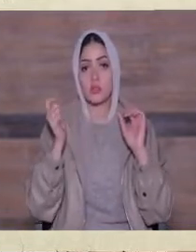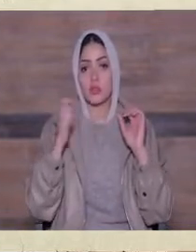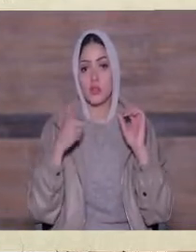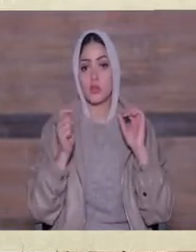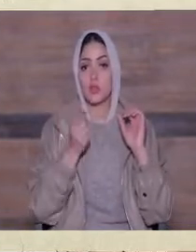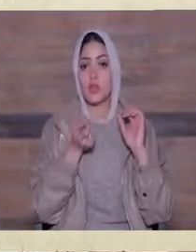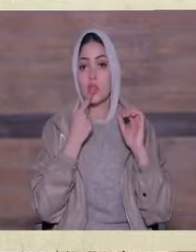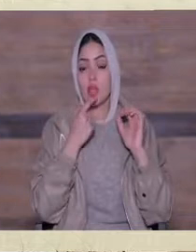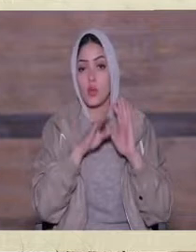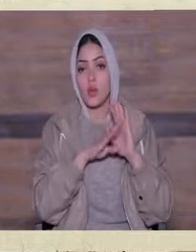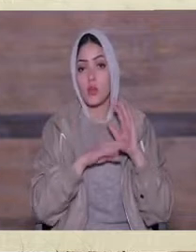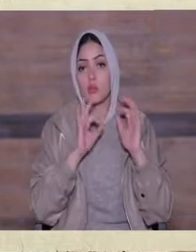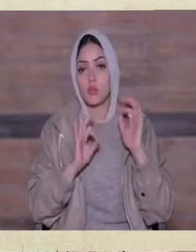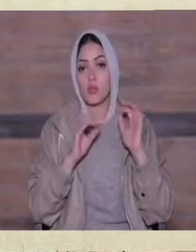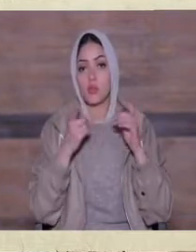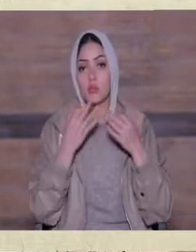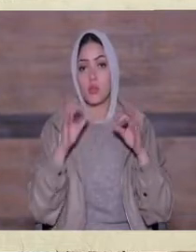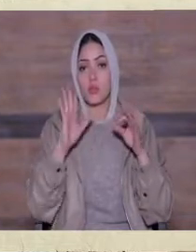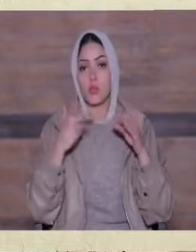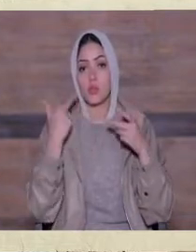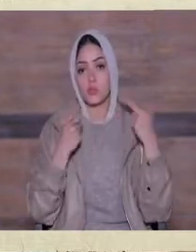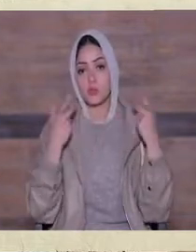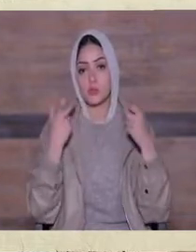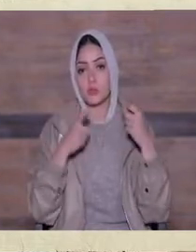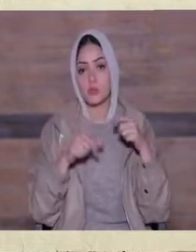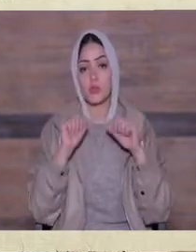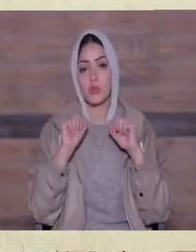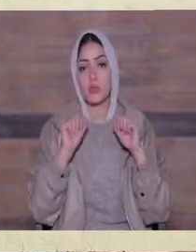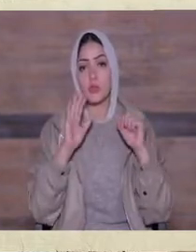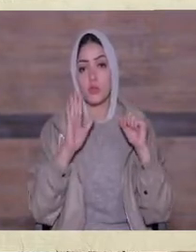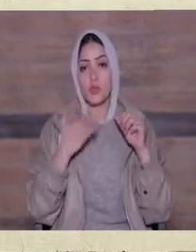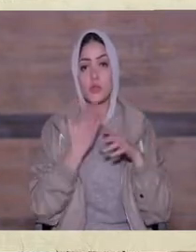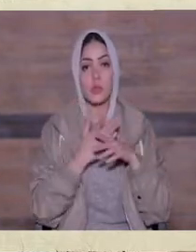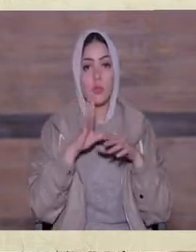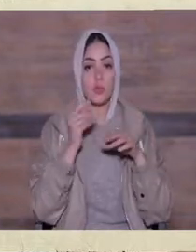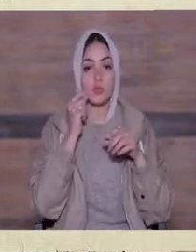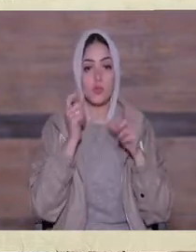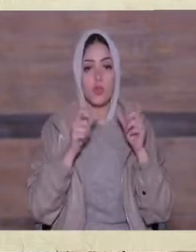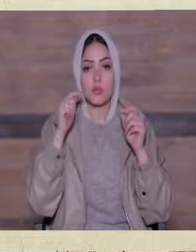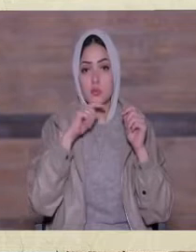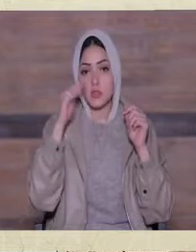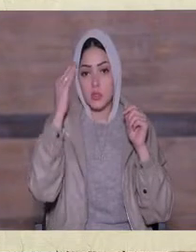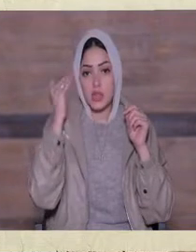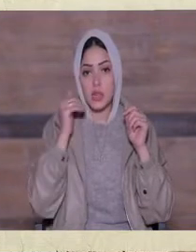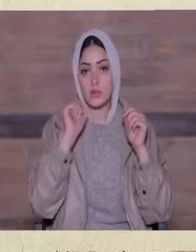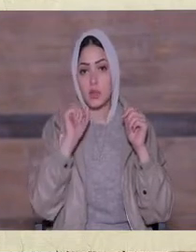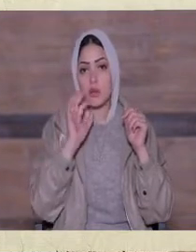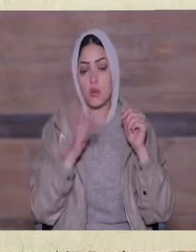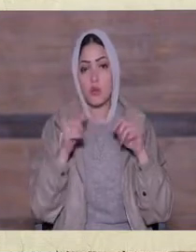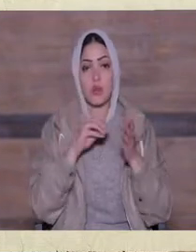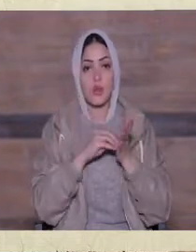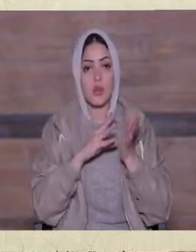العام مثلا زي العلاج الكيميائي من الممكن ان الحالات المكتشفة في المرحلة الاولى ما تحتاجش ان هي